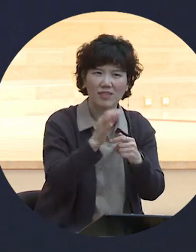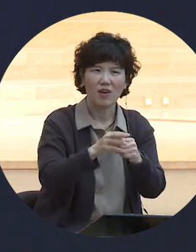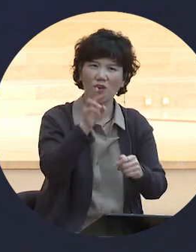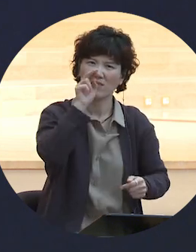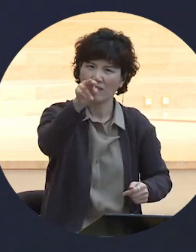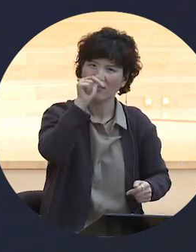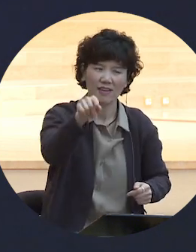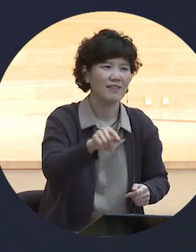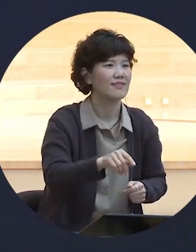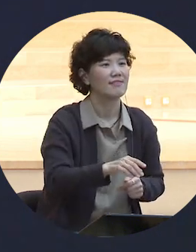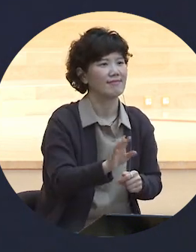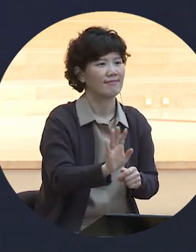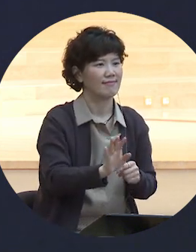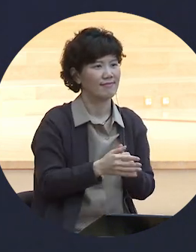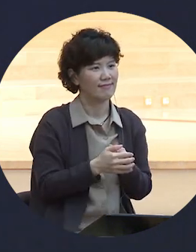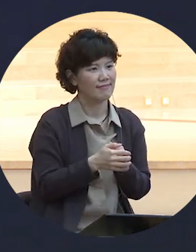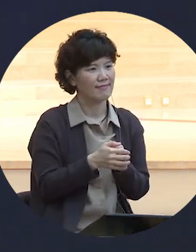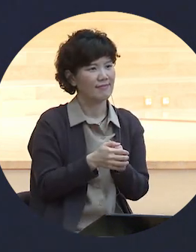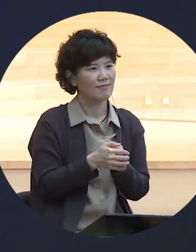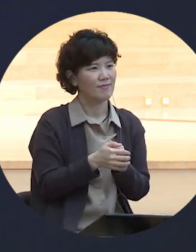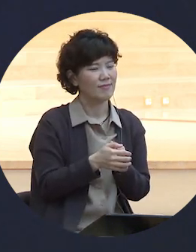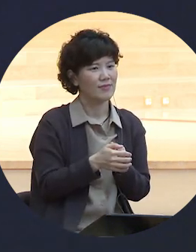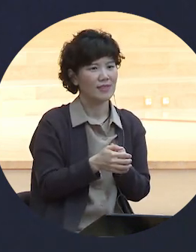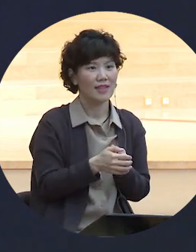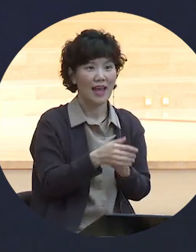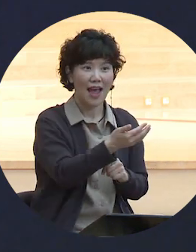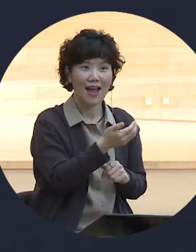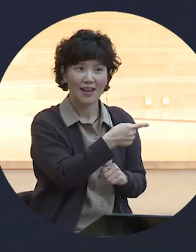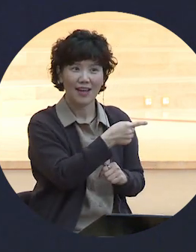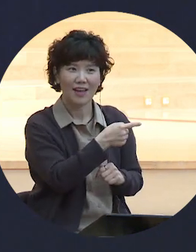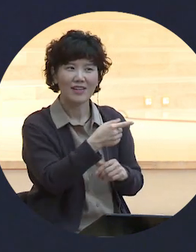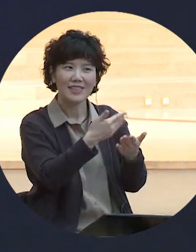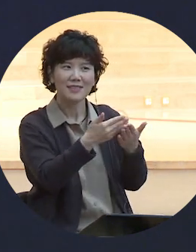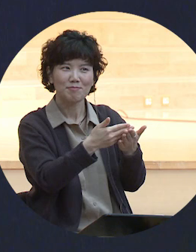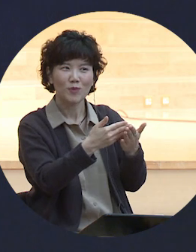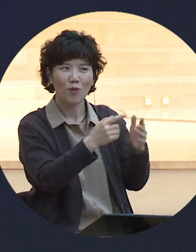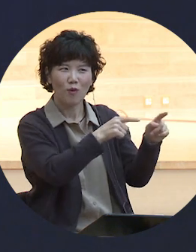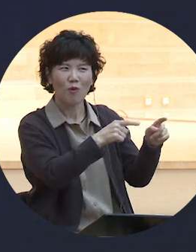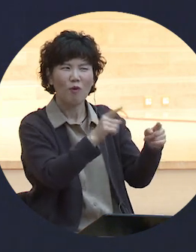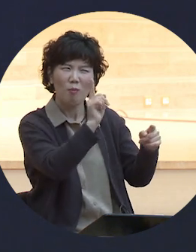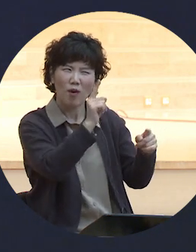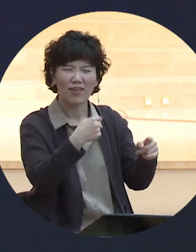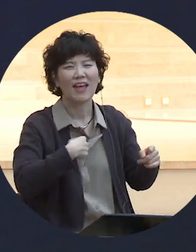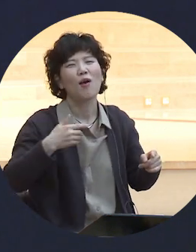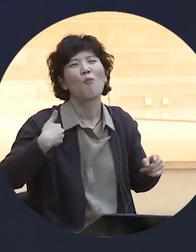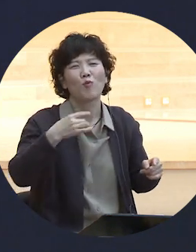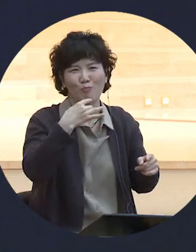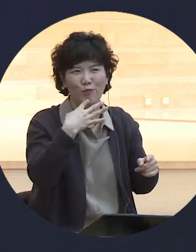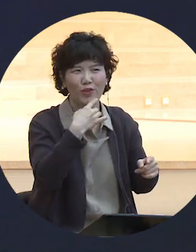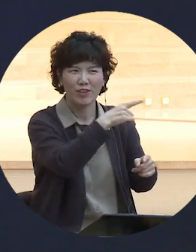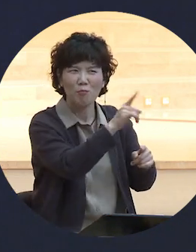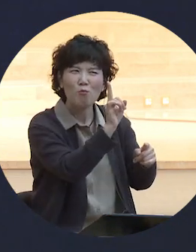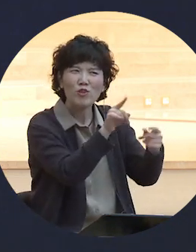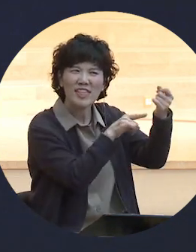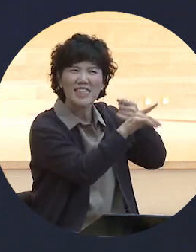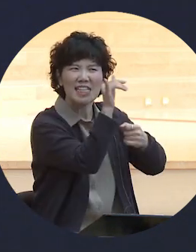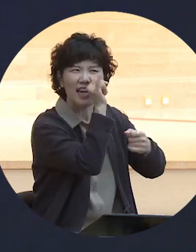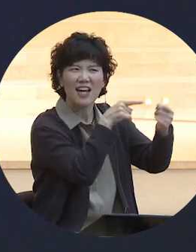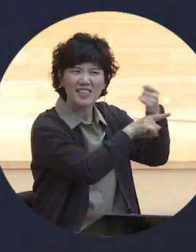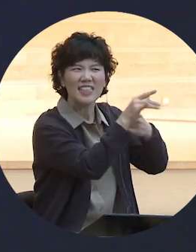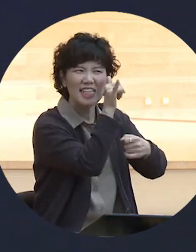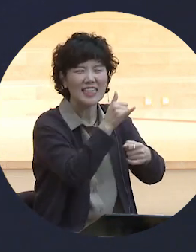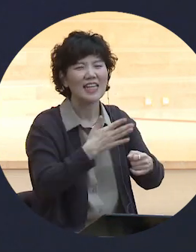말하지 않습니다. 저처럼 아, 저 뭐 있다 저 내가 몰라서 그렇지 내가